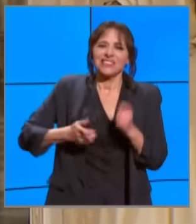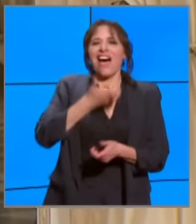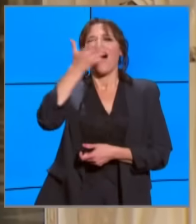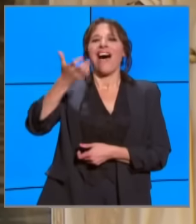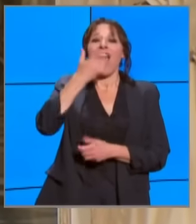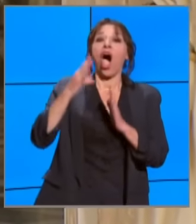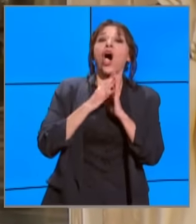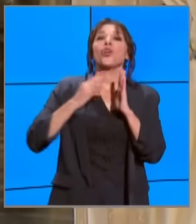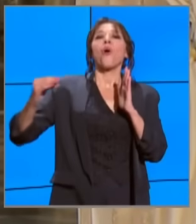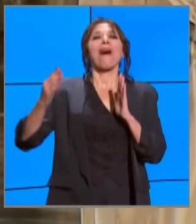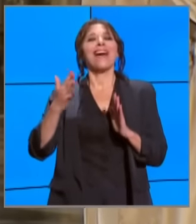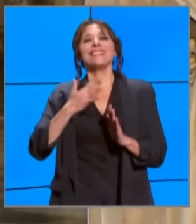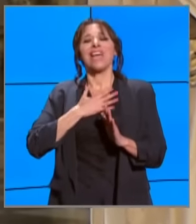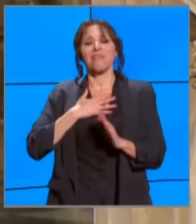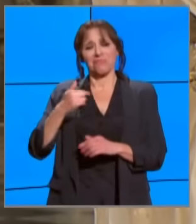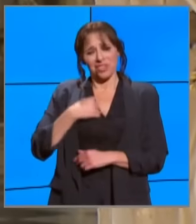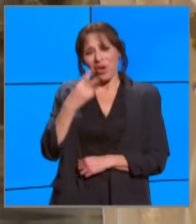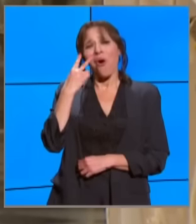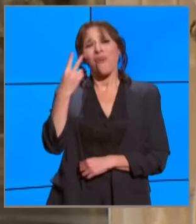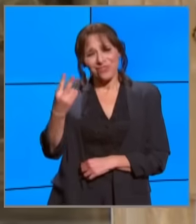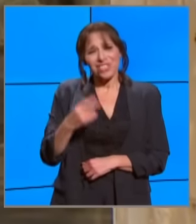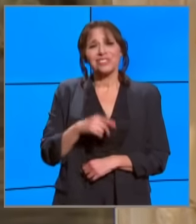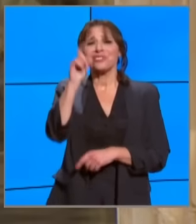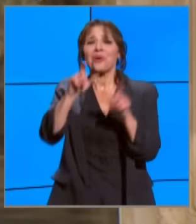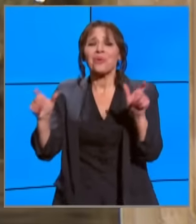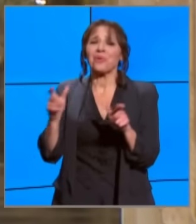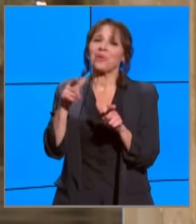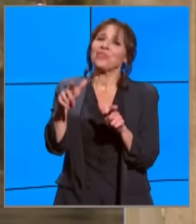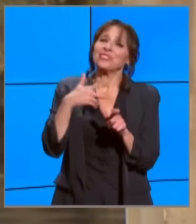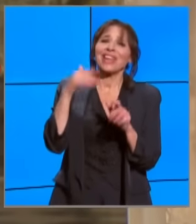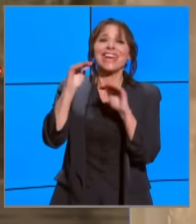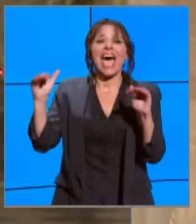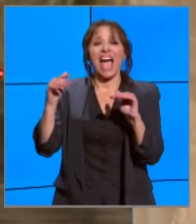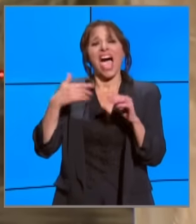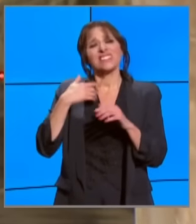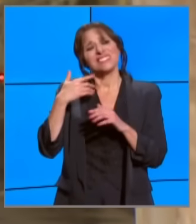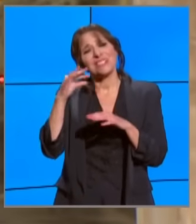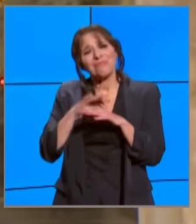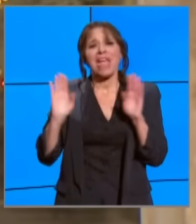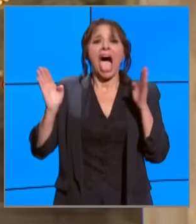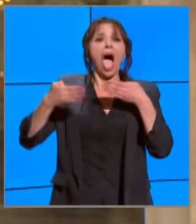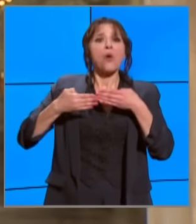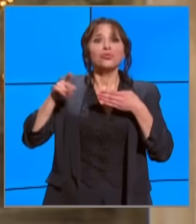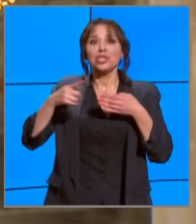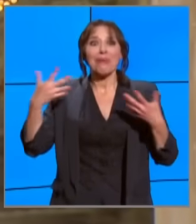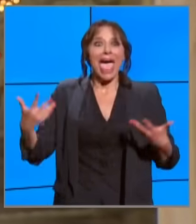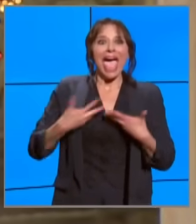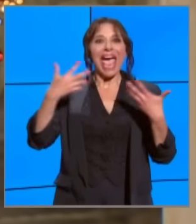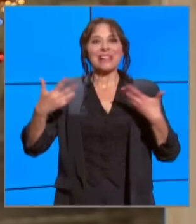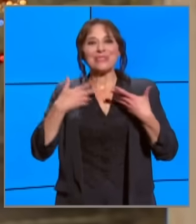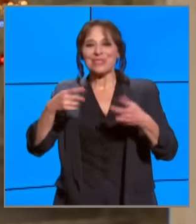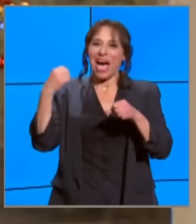spalavoro letti negli occhi e nei sorrisi dei ragazzi con autismo che lavorano con entusiasmo a